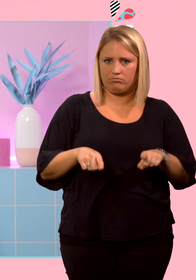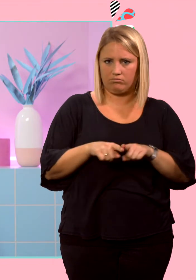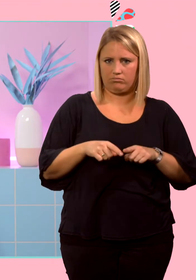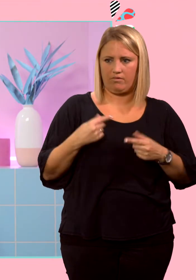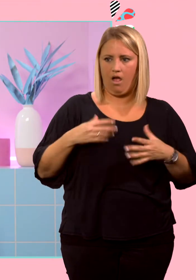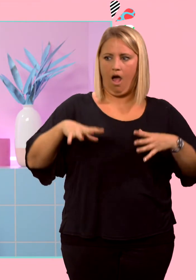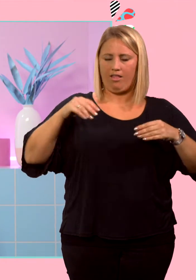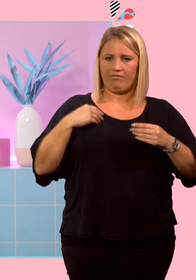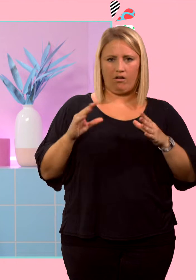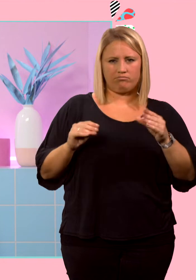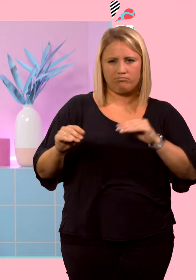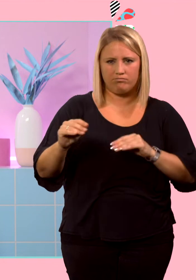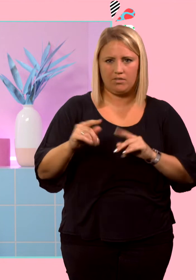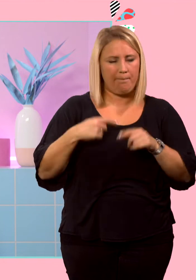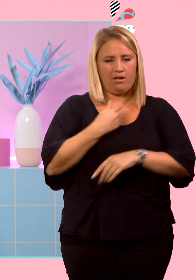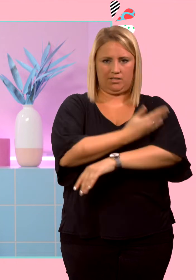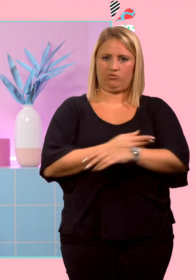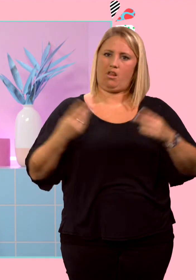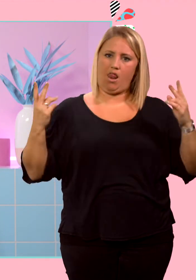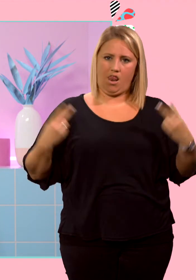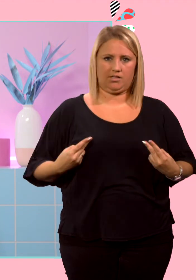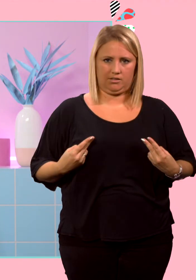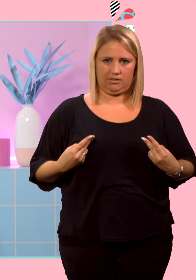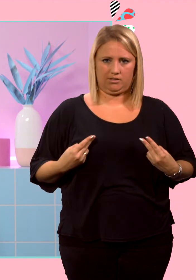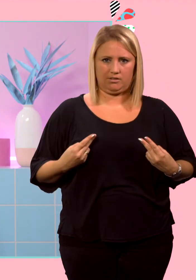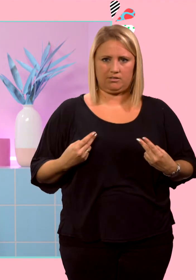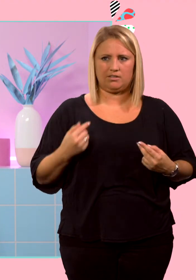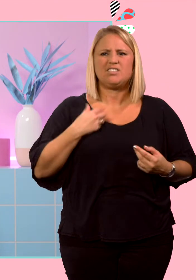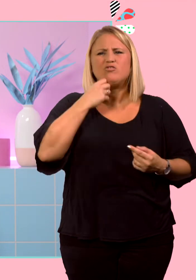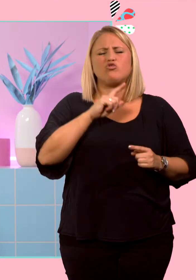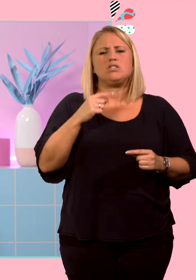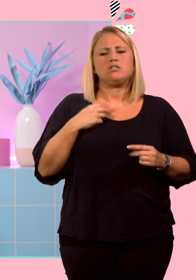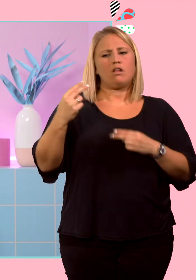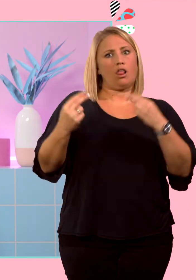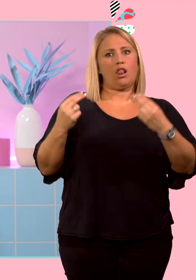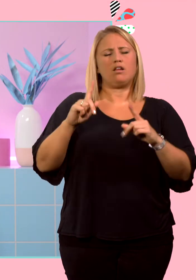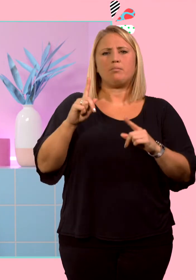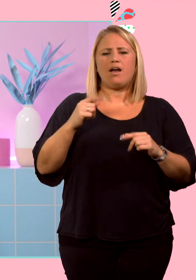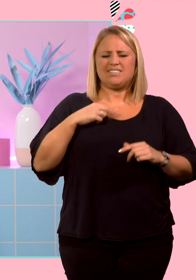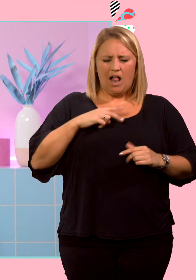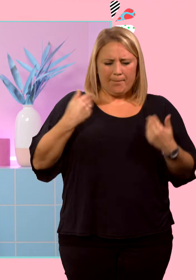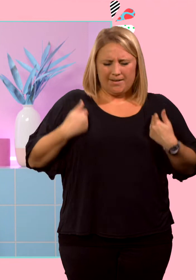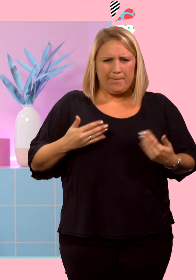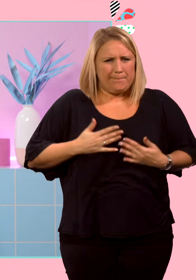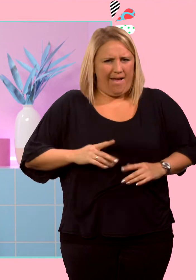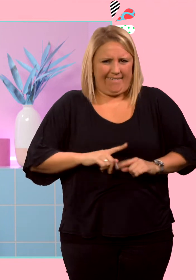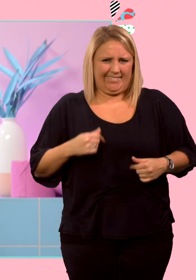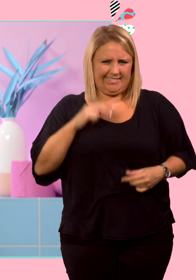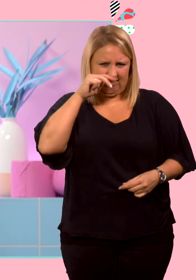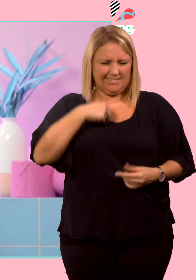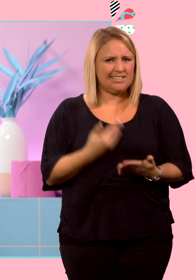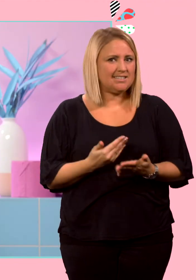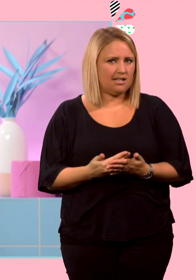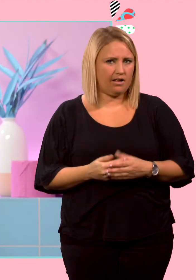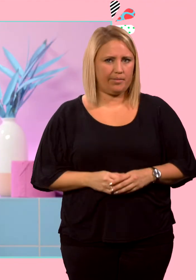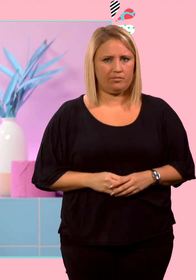irgendwas angefangen haben, mein T-Shirt anlassen. Nicht, weil ich ihm gefallen wollte, sondern weil ich mir selber in der Situation gefallen wollte. Ich habe